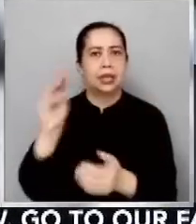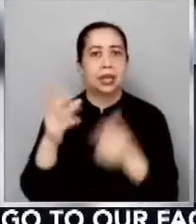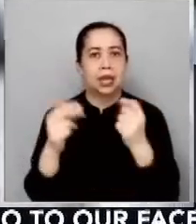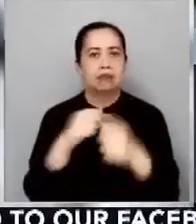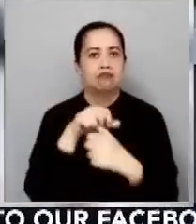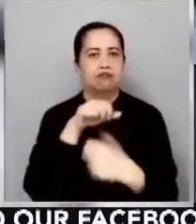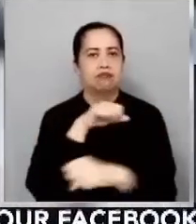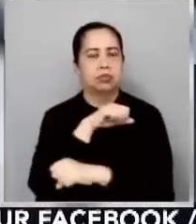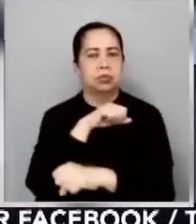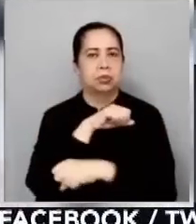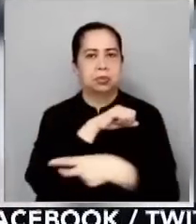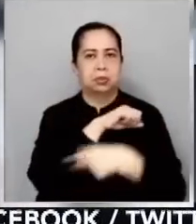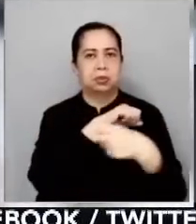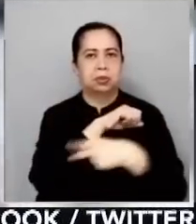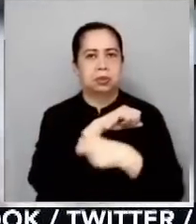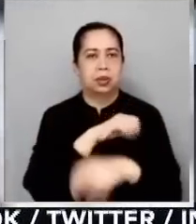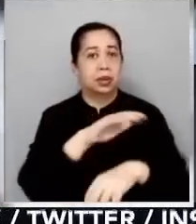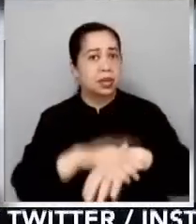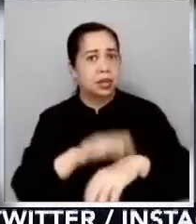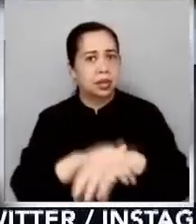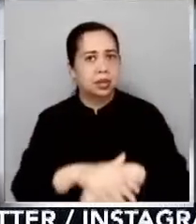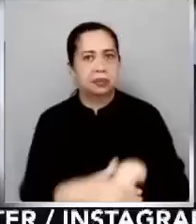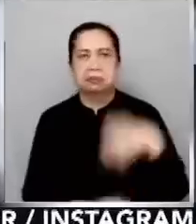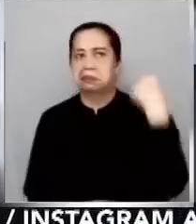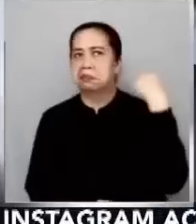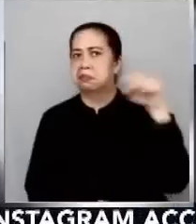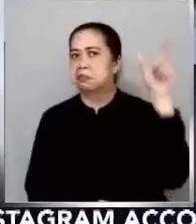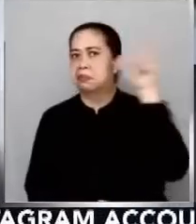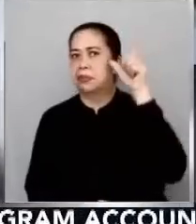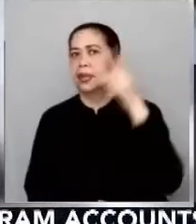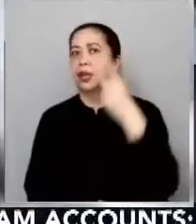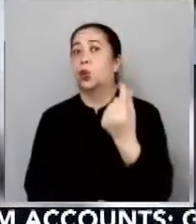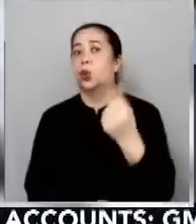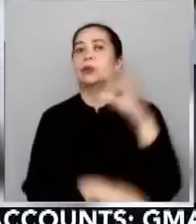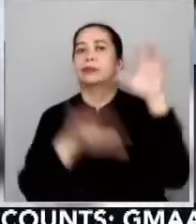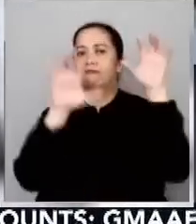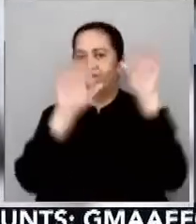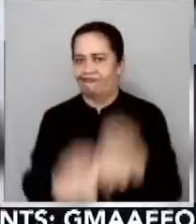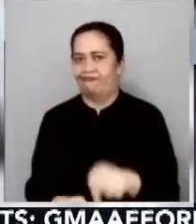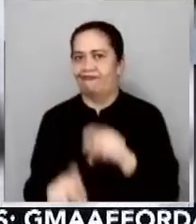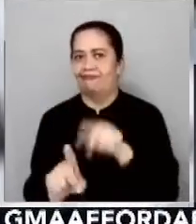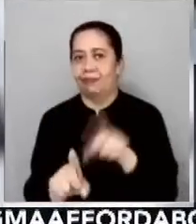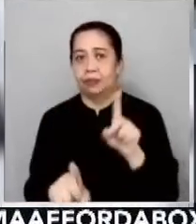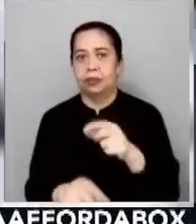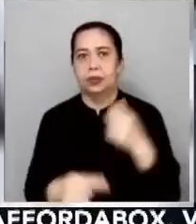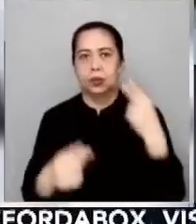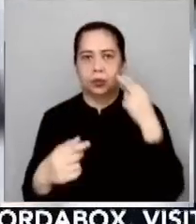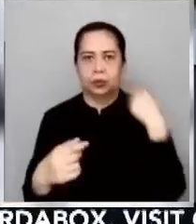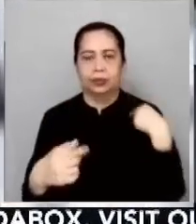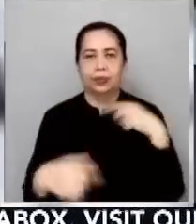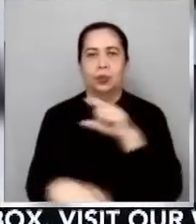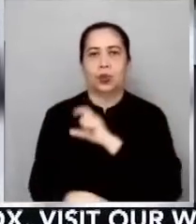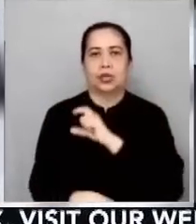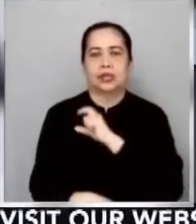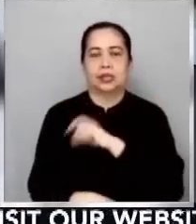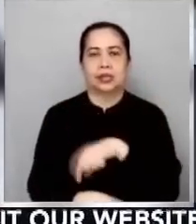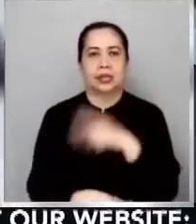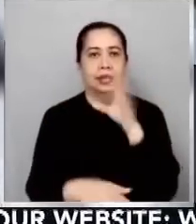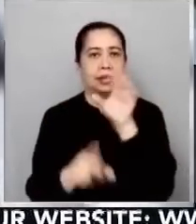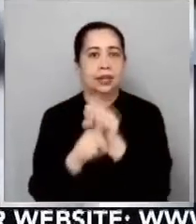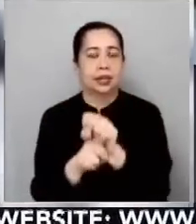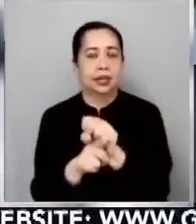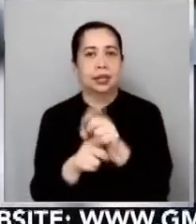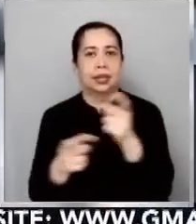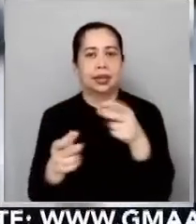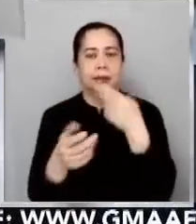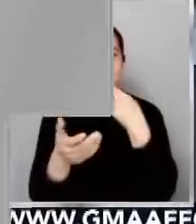pagnakawan. Sinaway pero hindi raw nakinig kaya dinakip ang isa sa kanila ng nakasibilyang pulis. Ang nahuli kap na tagpo, tinutukan